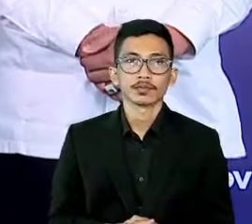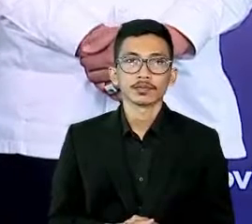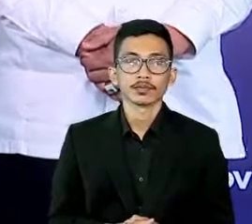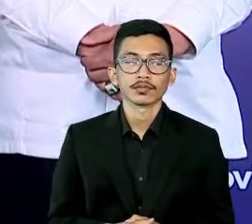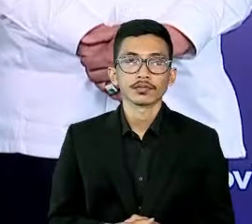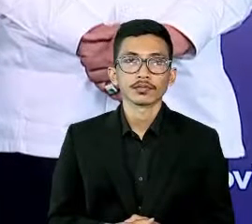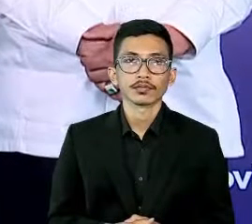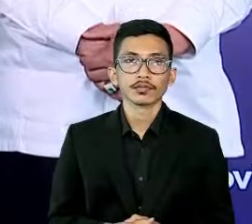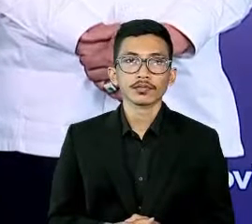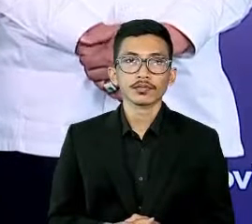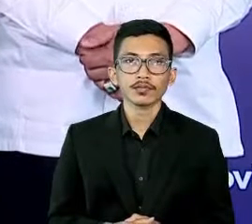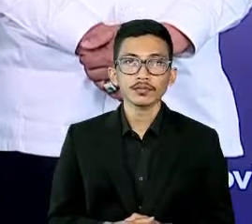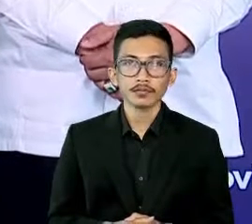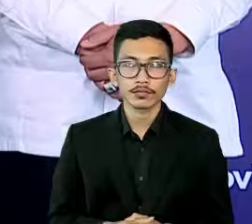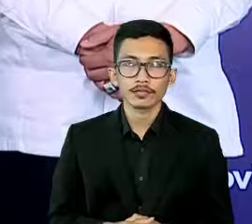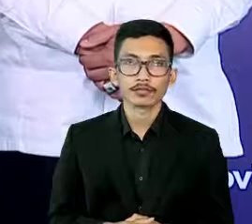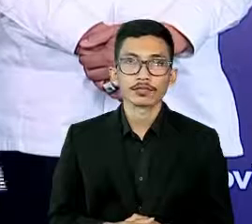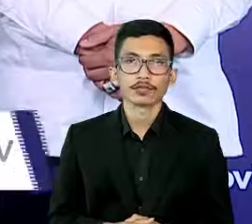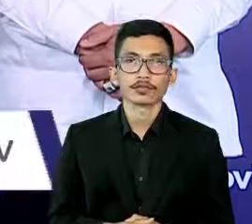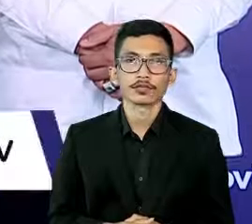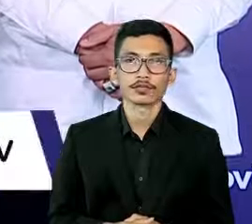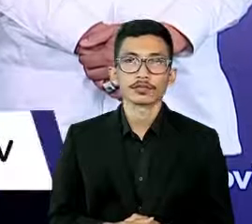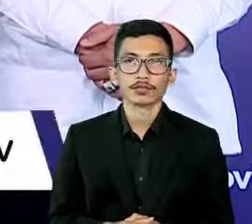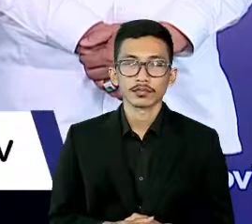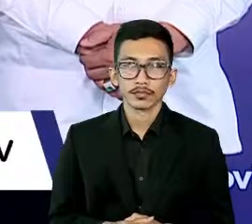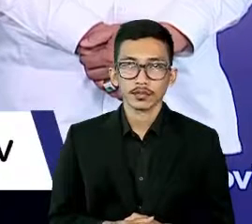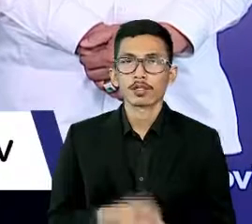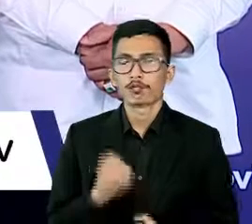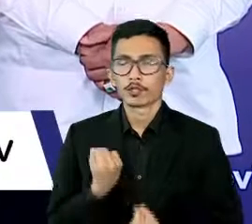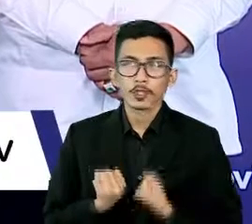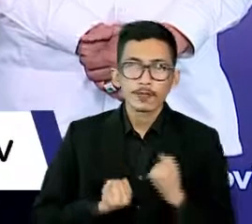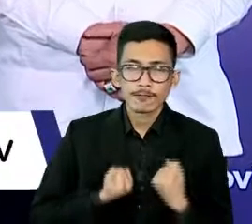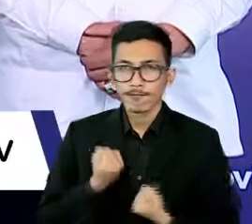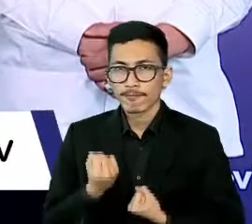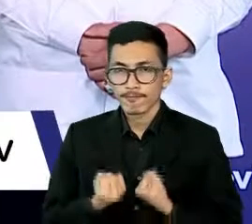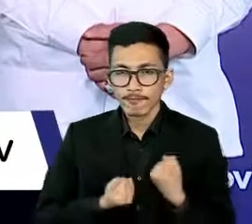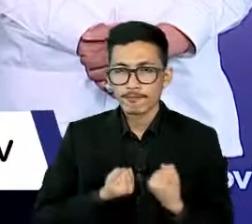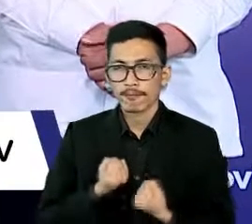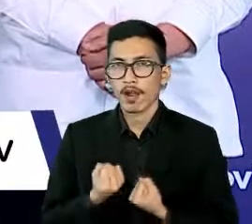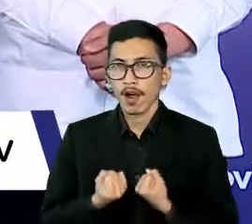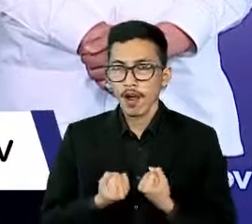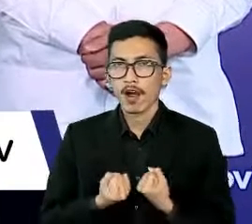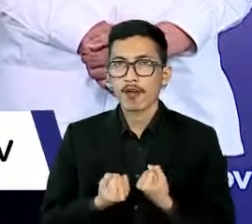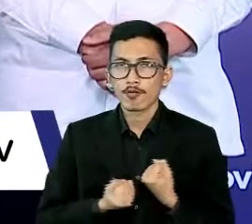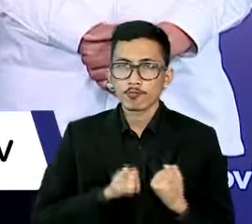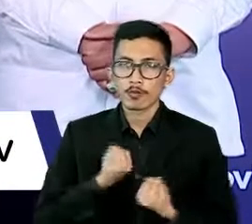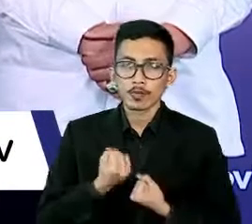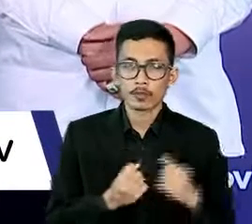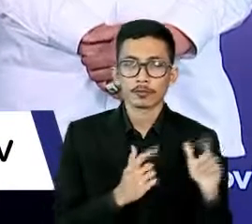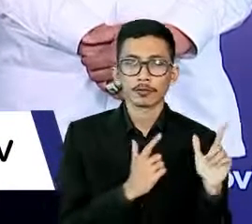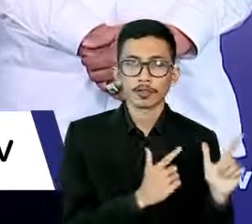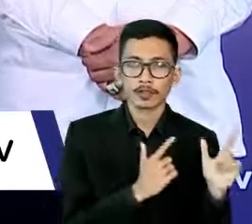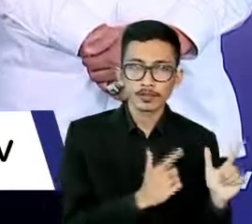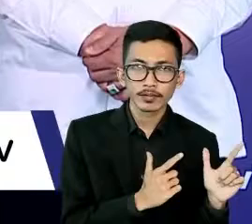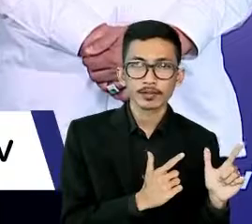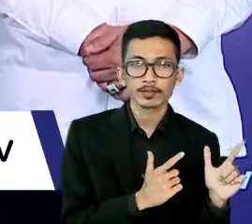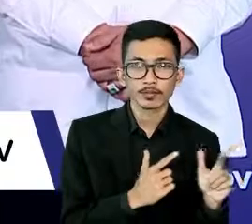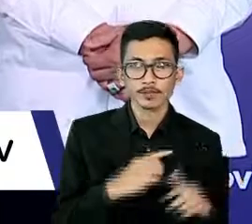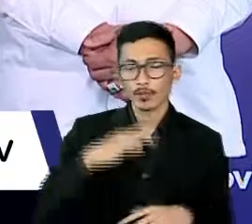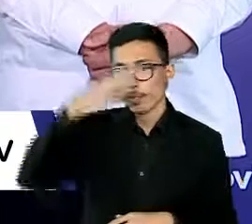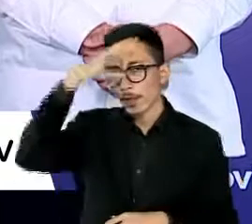salah satu upaya yang saat ini kita sedang laksanakan antara tni-polri